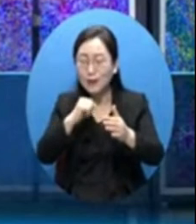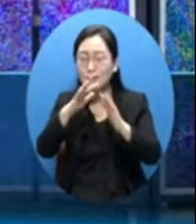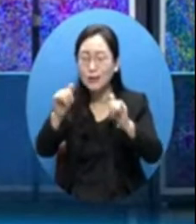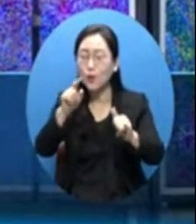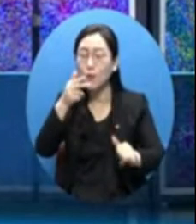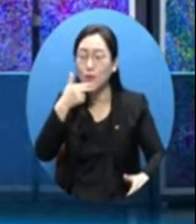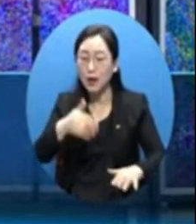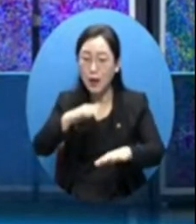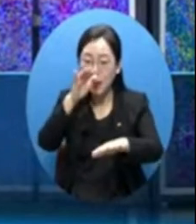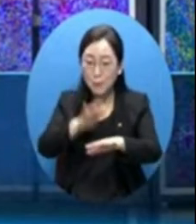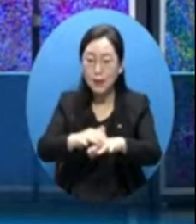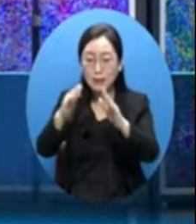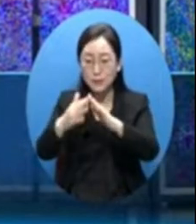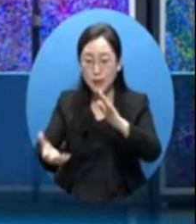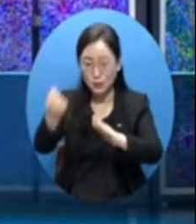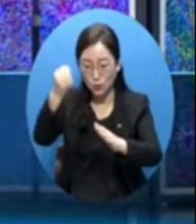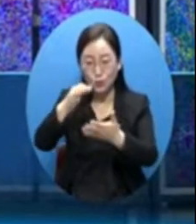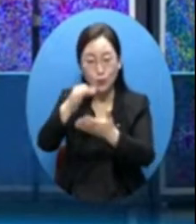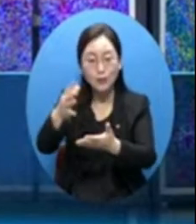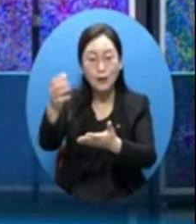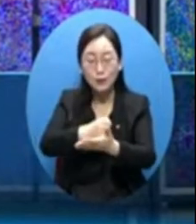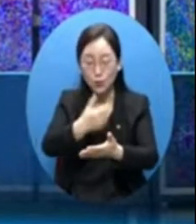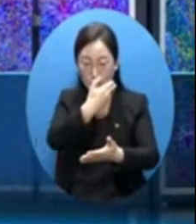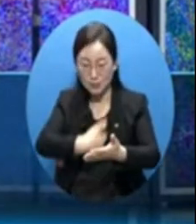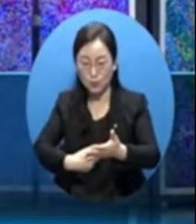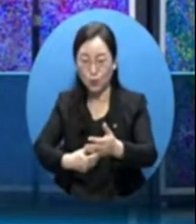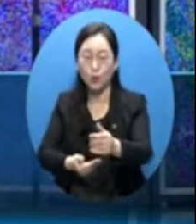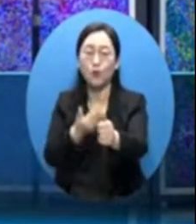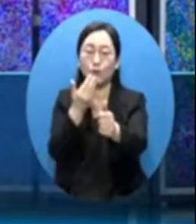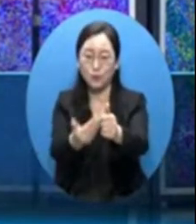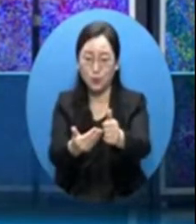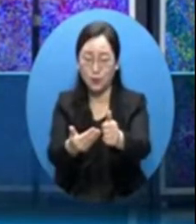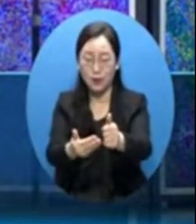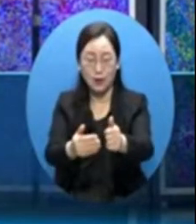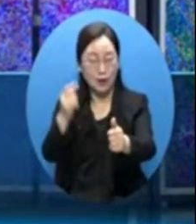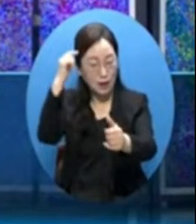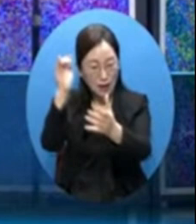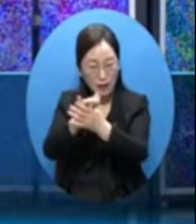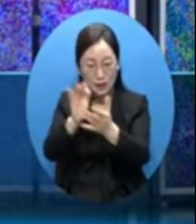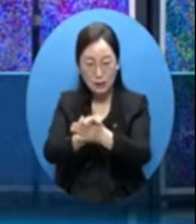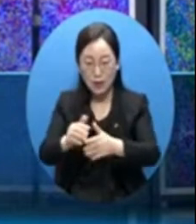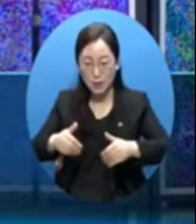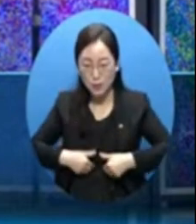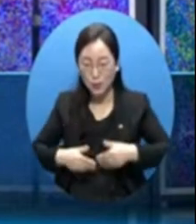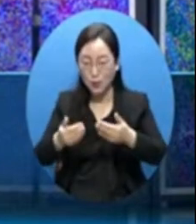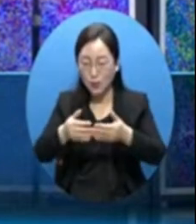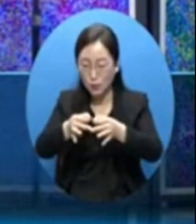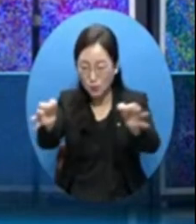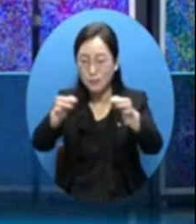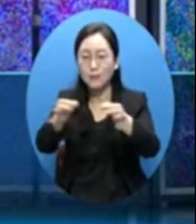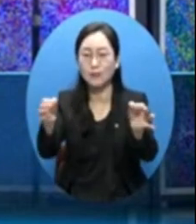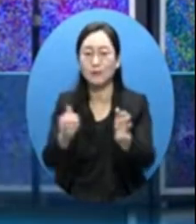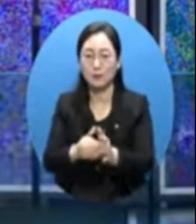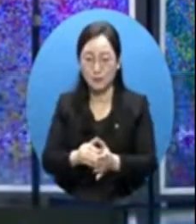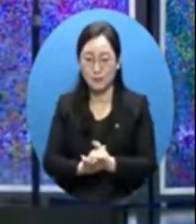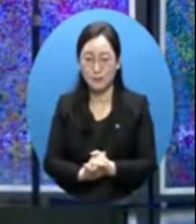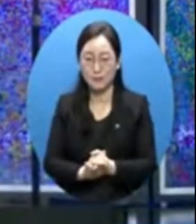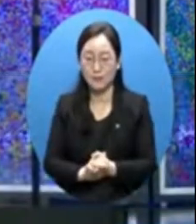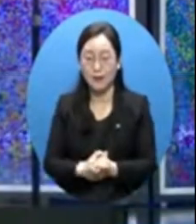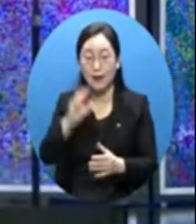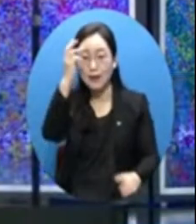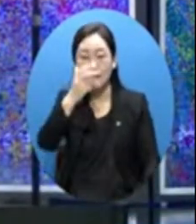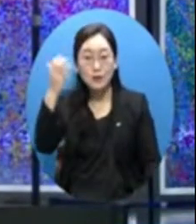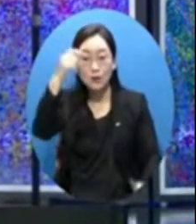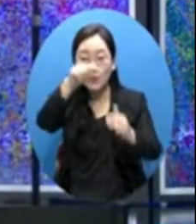자는 팔아 그 판 것에 값을 가져다가 사도들의 발 앞에 두매 그들이 각 사람의 피를 따라 나누어 줍니라. 저희가 성령 안에서